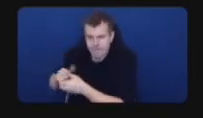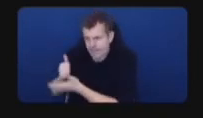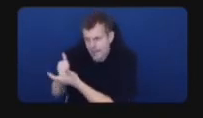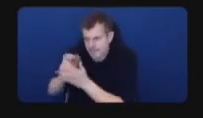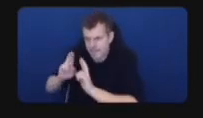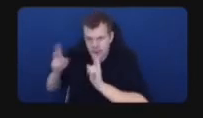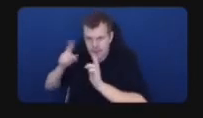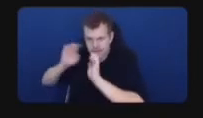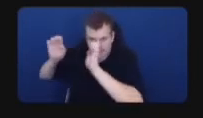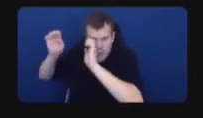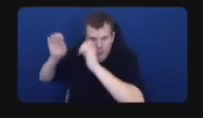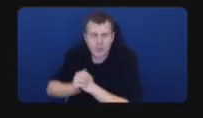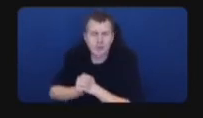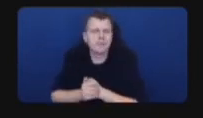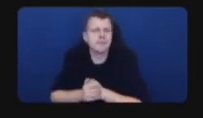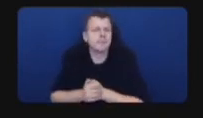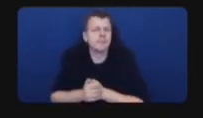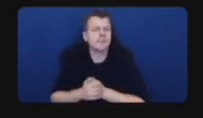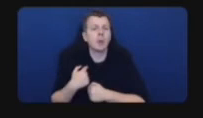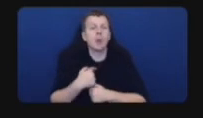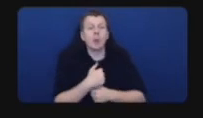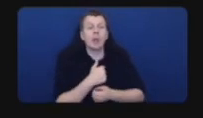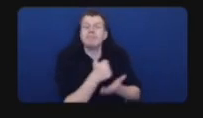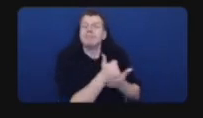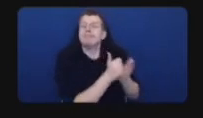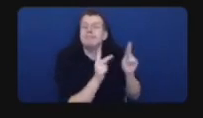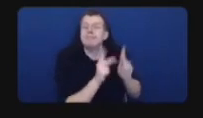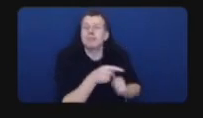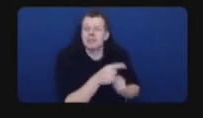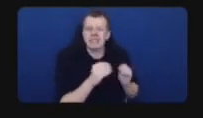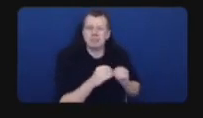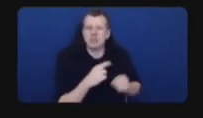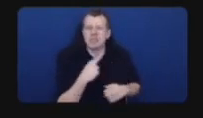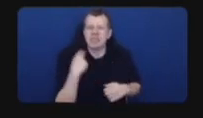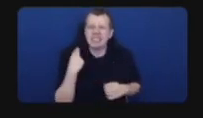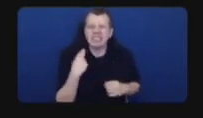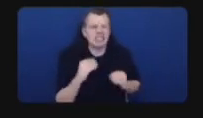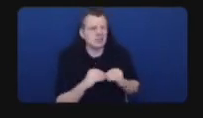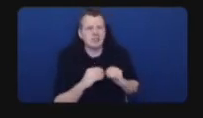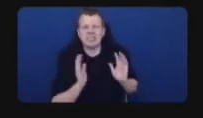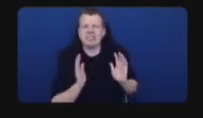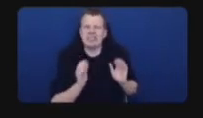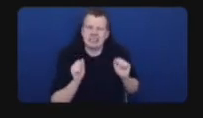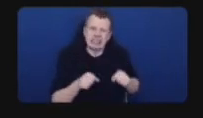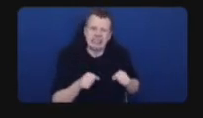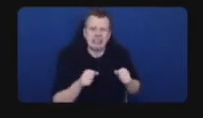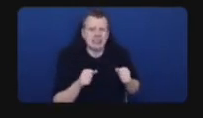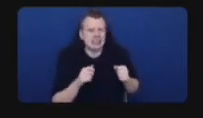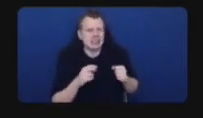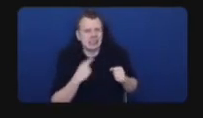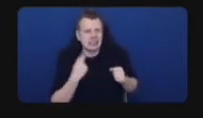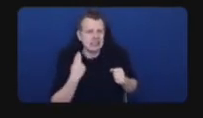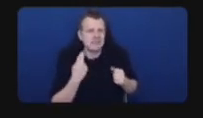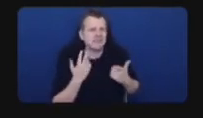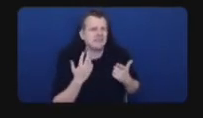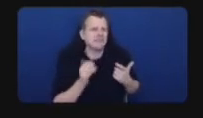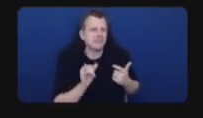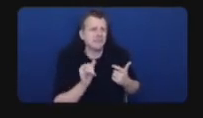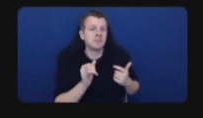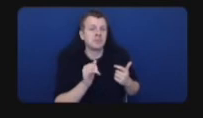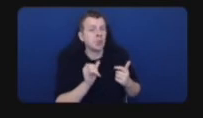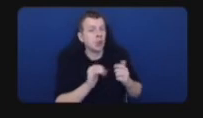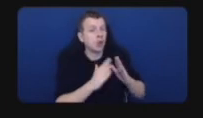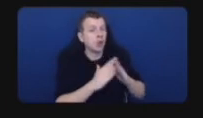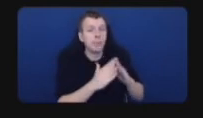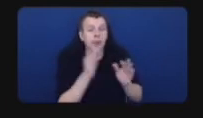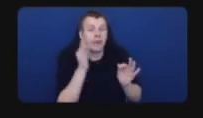我们是帮 这些群体是他们是最比较容易啊，